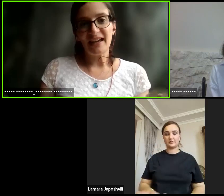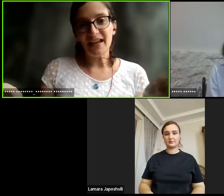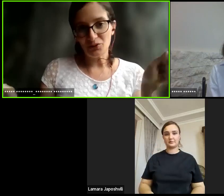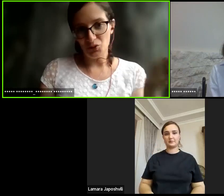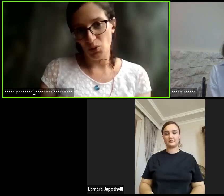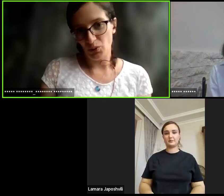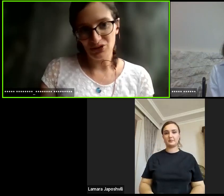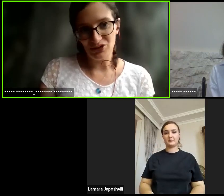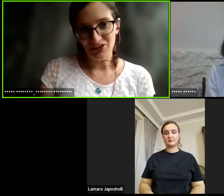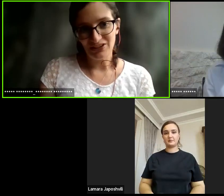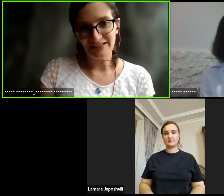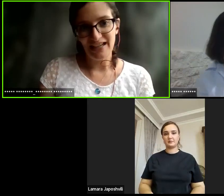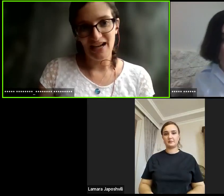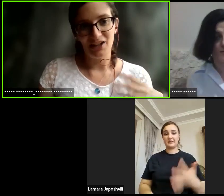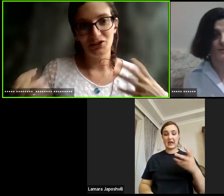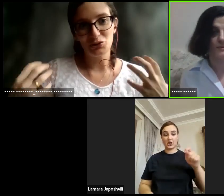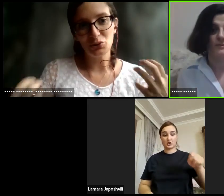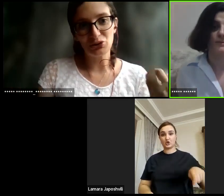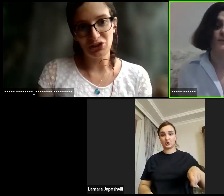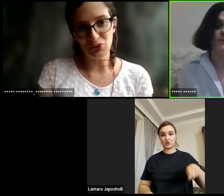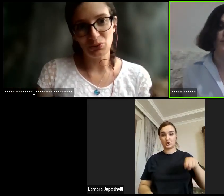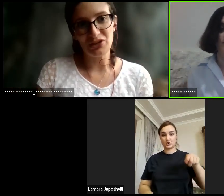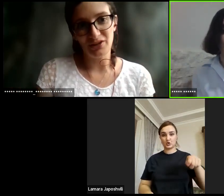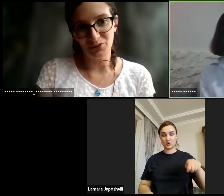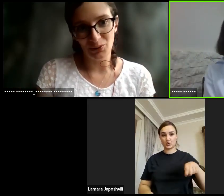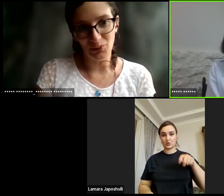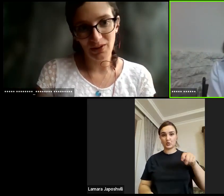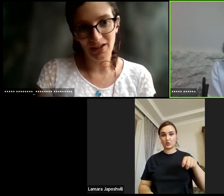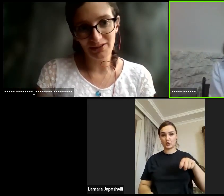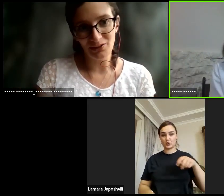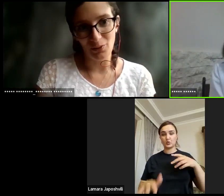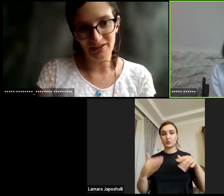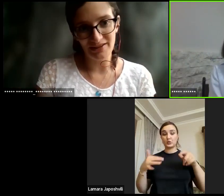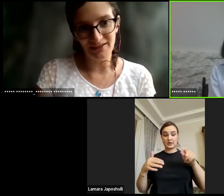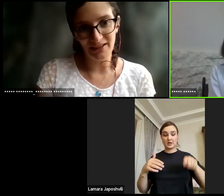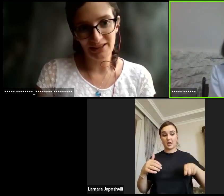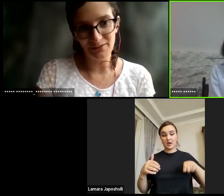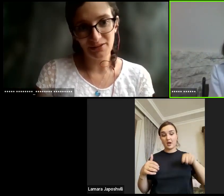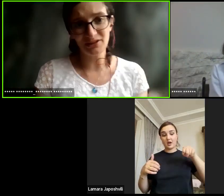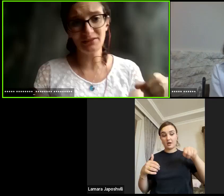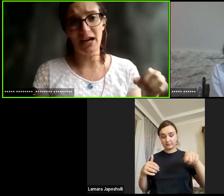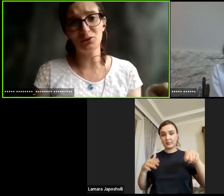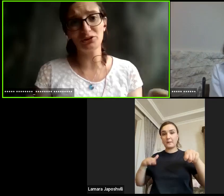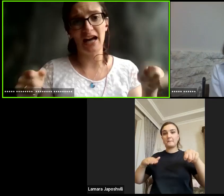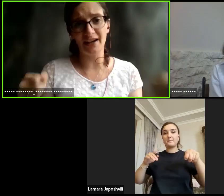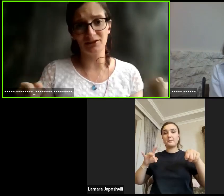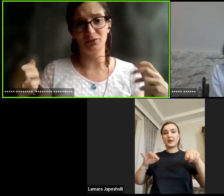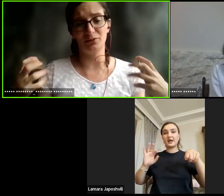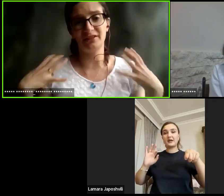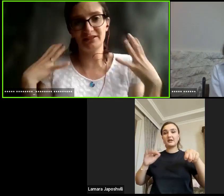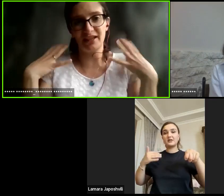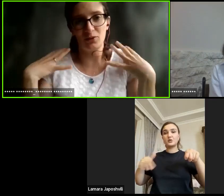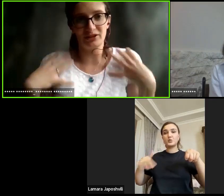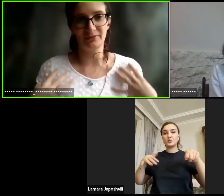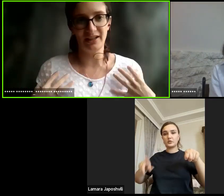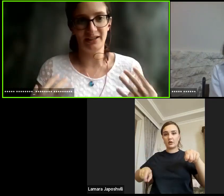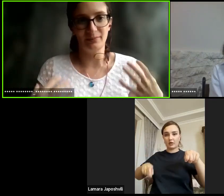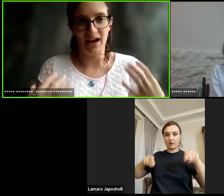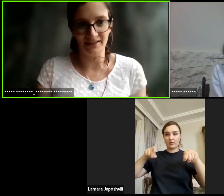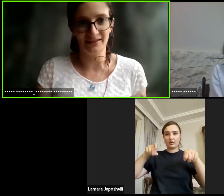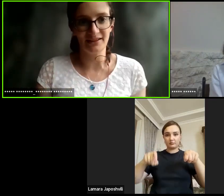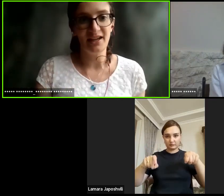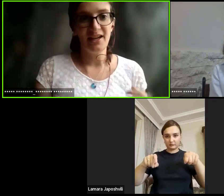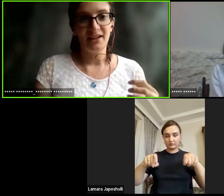გადავდგამთ ხელჯოხს და სუსტ კიდურს ერთდროულად, კომპენსაციას აკეთებთ და ამ დროს დაყრდნობთ სხეულის